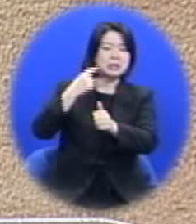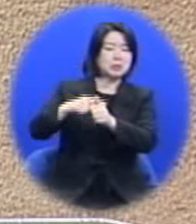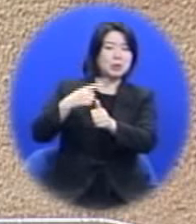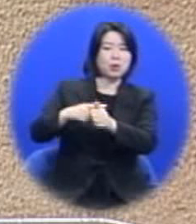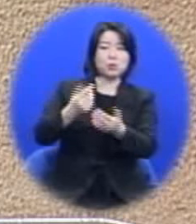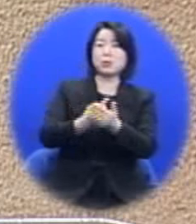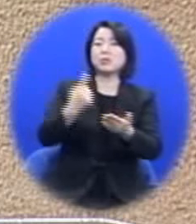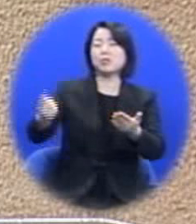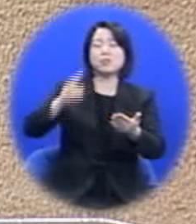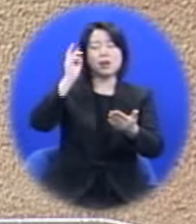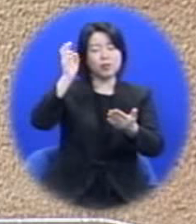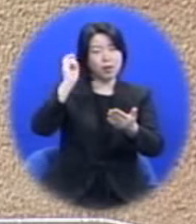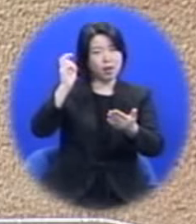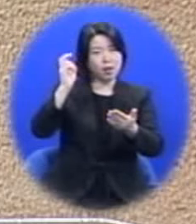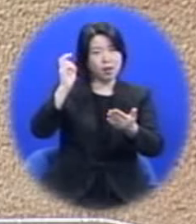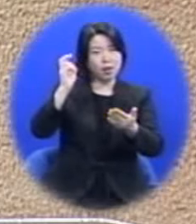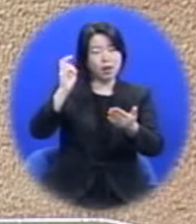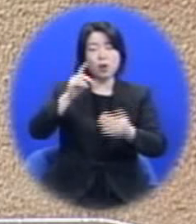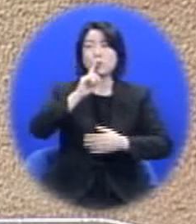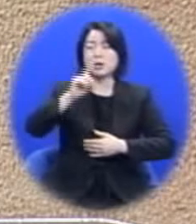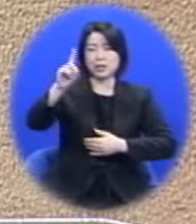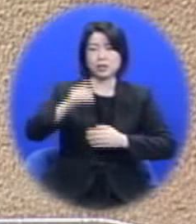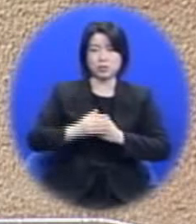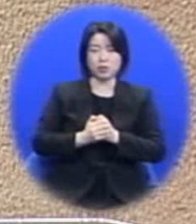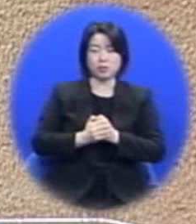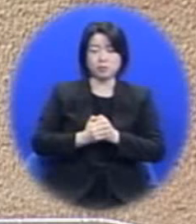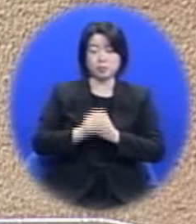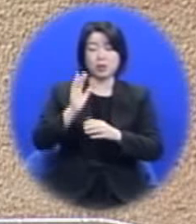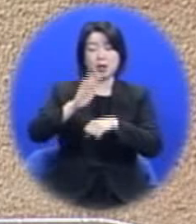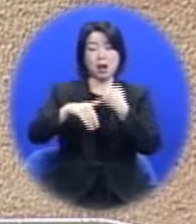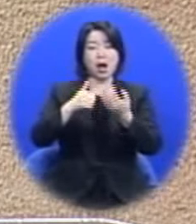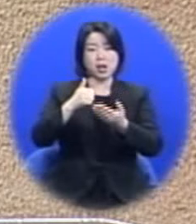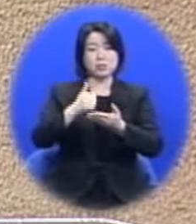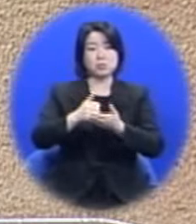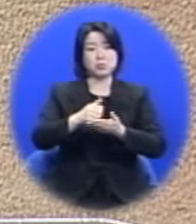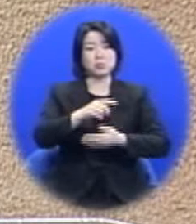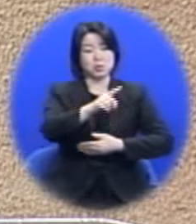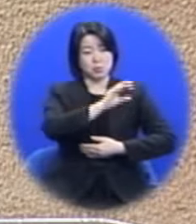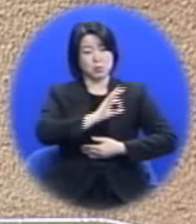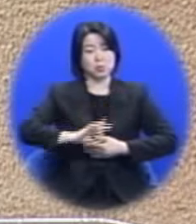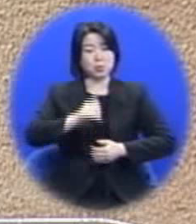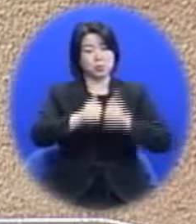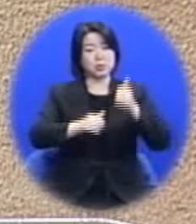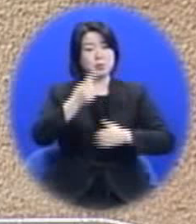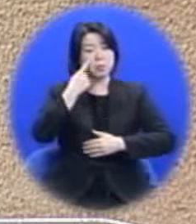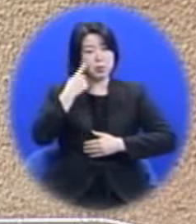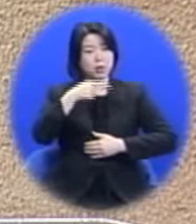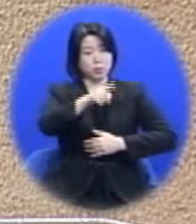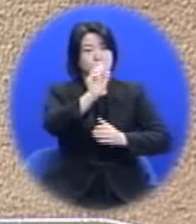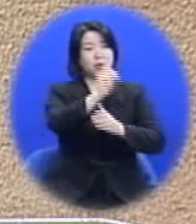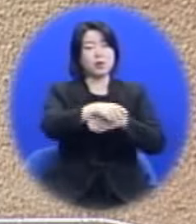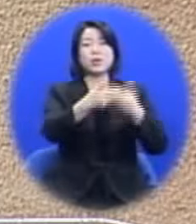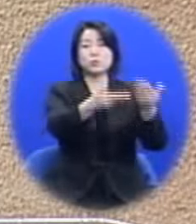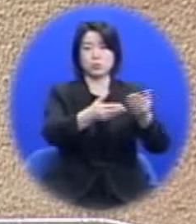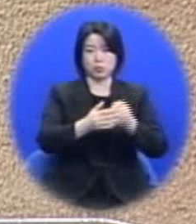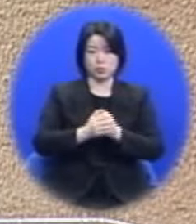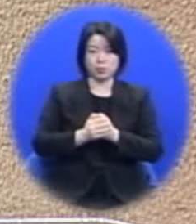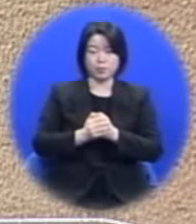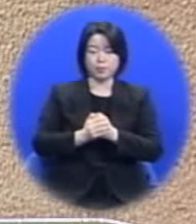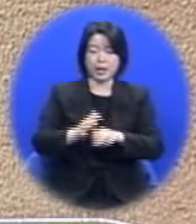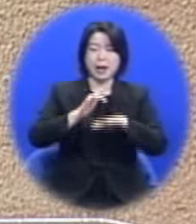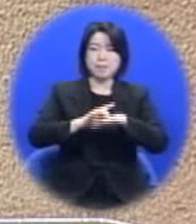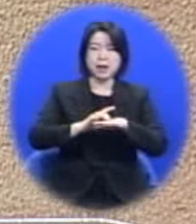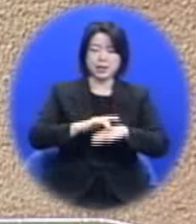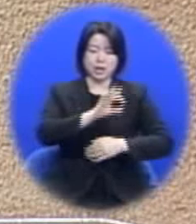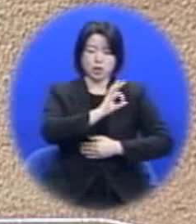떠납니다. 하나님이 그러면 한번 욥을 시험해 보라고 허락해 주었습니다. 마귀가 욥의 모든 재산